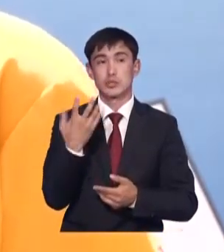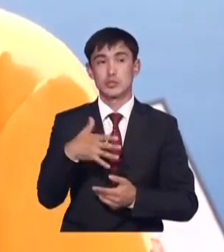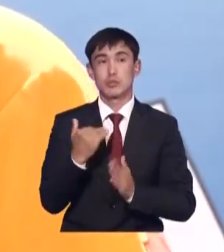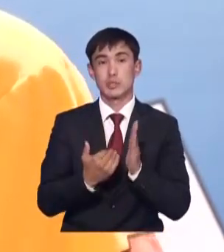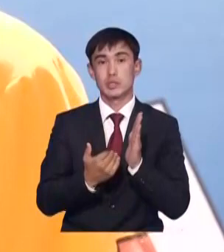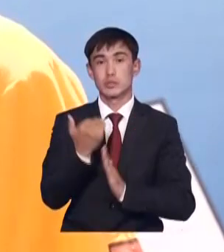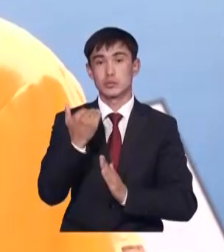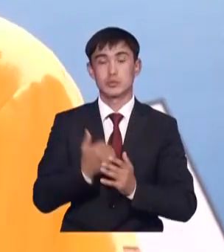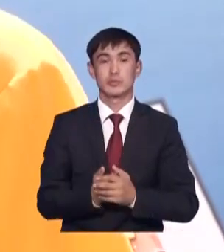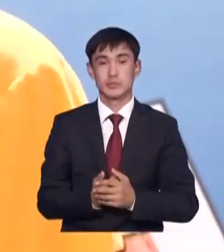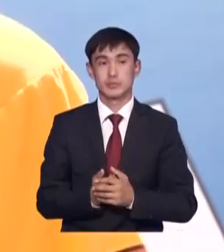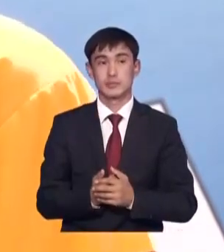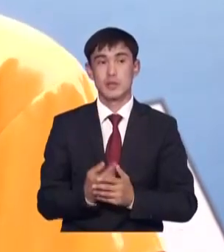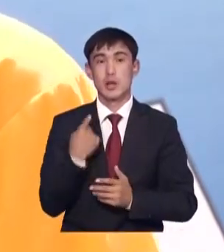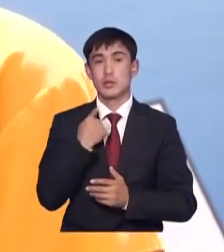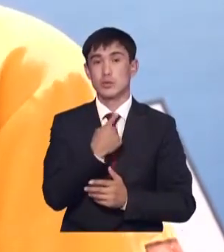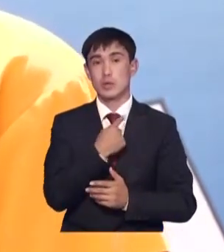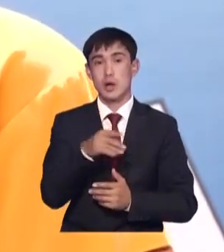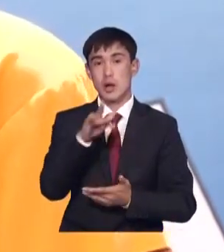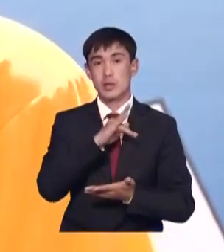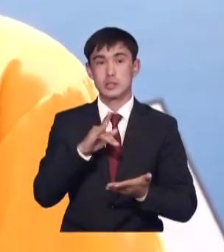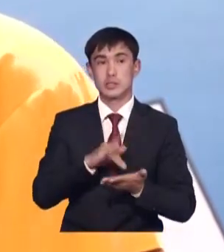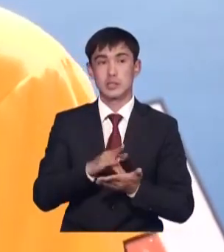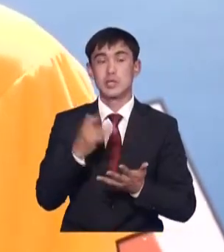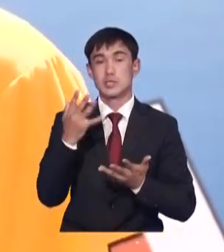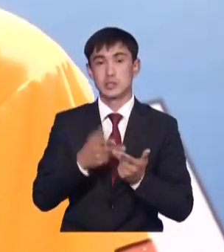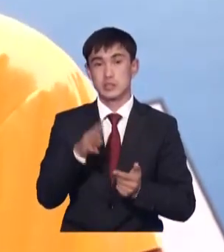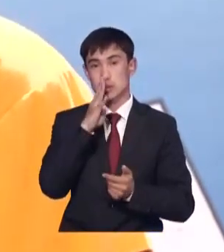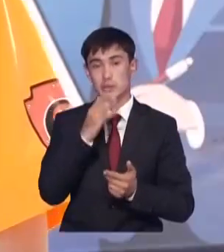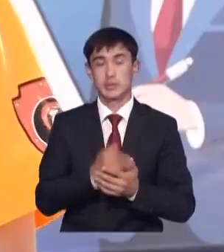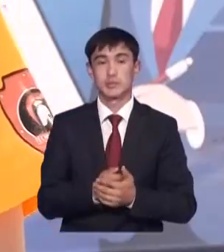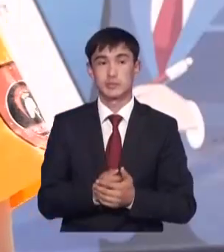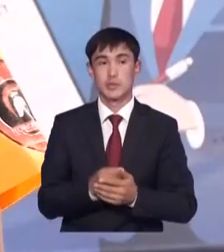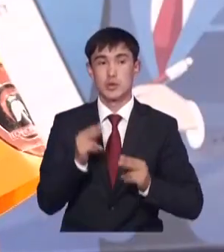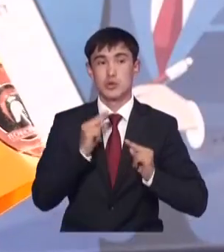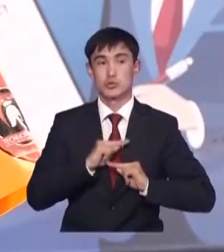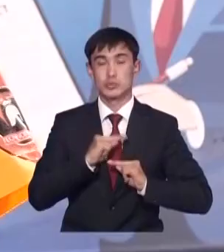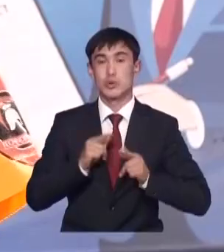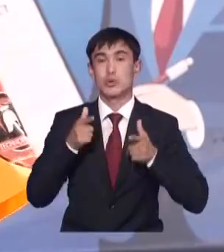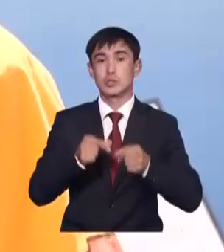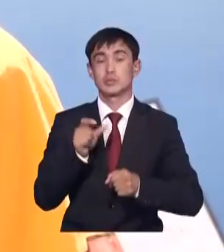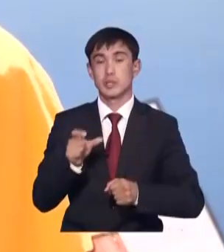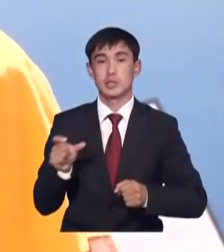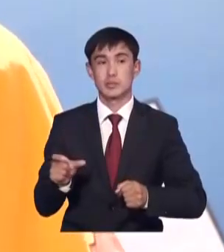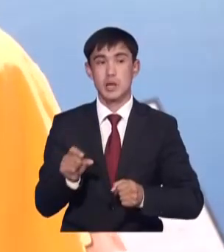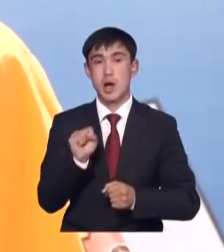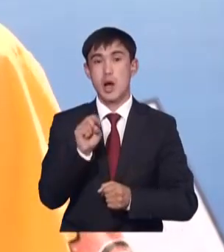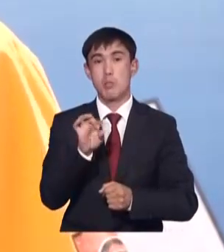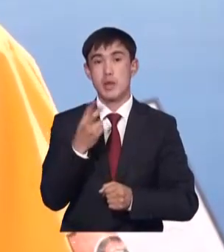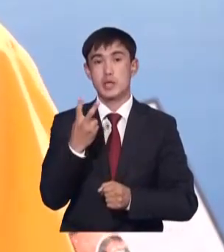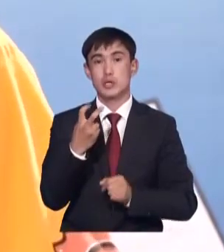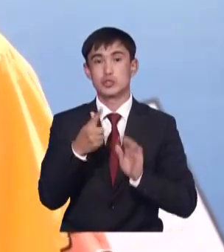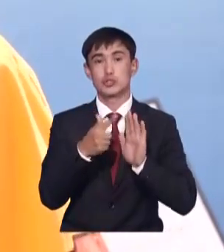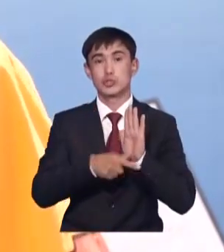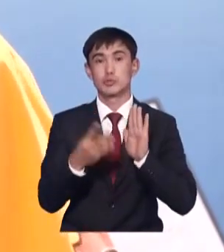мыңнан кем емес. Талдықорған қаласында средний зарплата болып саналады. Жұмысқа орналасам деген адамдар Абай 274